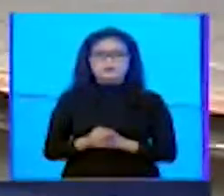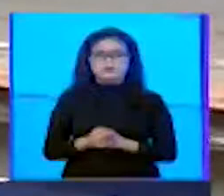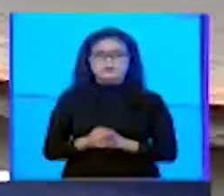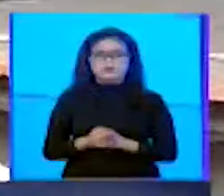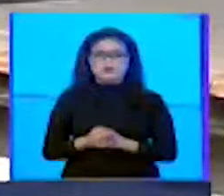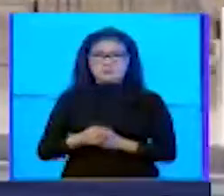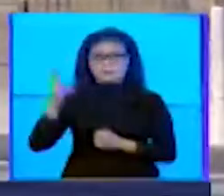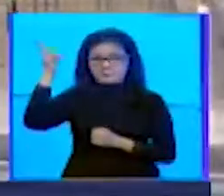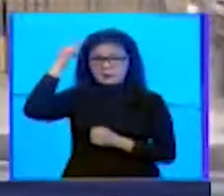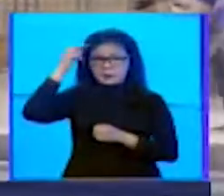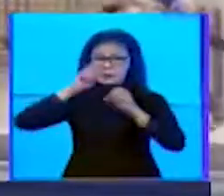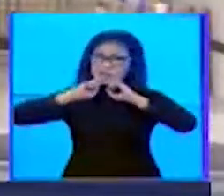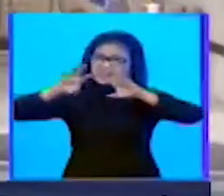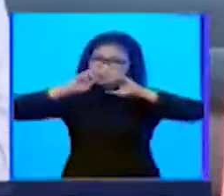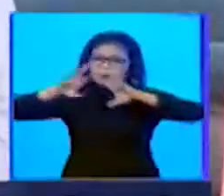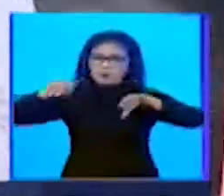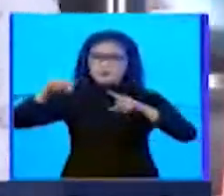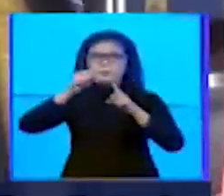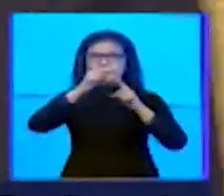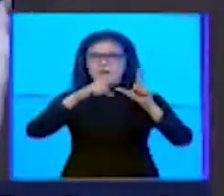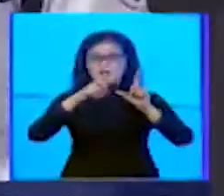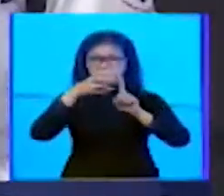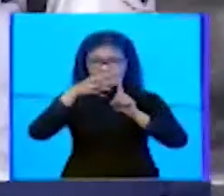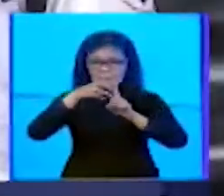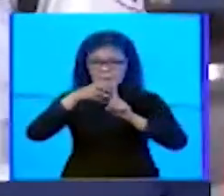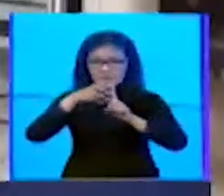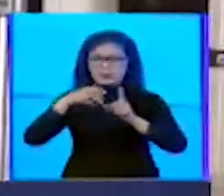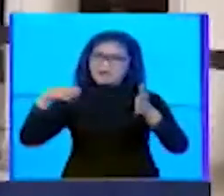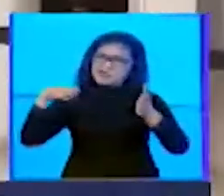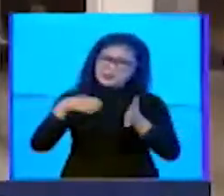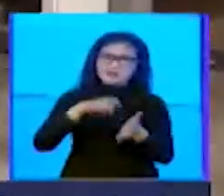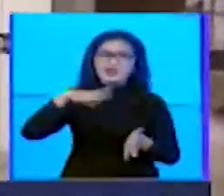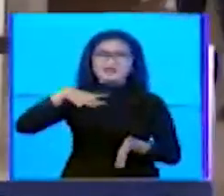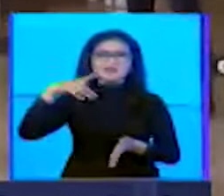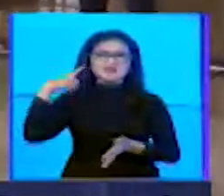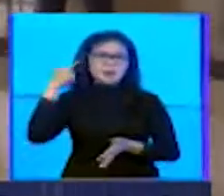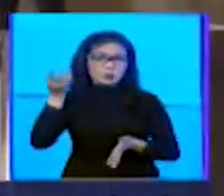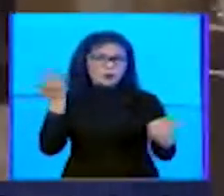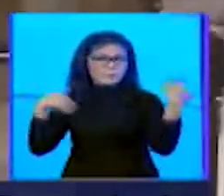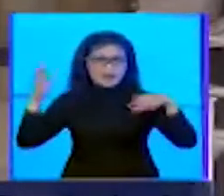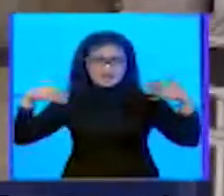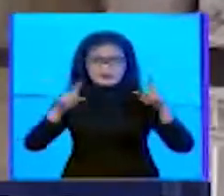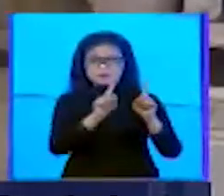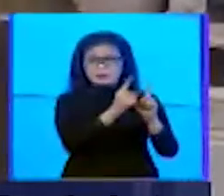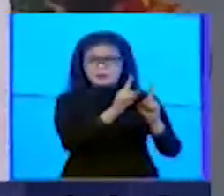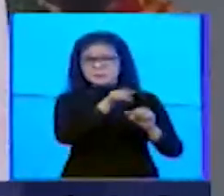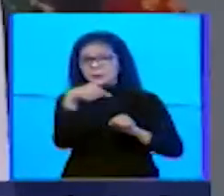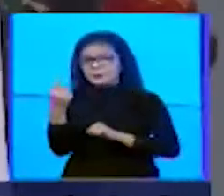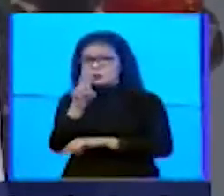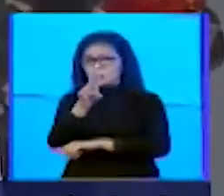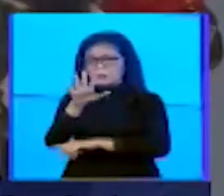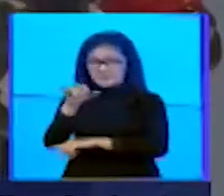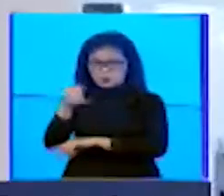Pemerintah mengumumkan pembatasan sosial berskala besar PSBB ketat di Jawa dan Bali mulai 11 Januari hingga 25